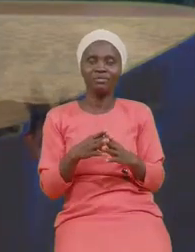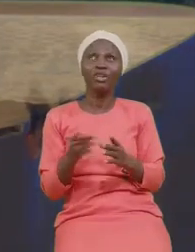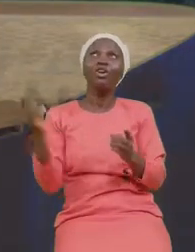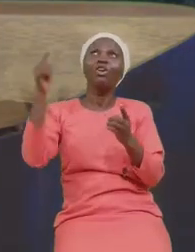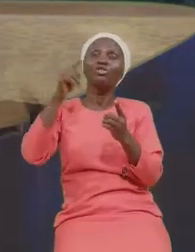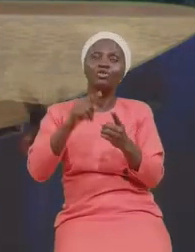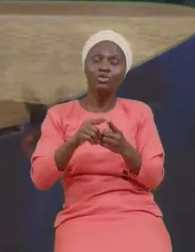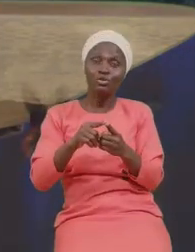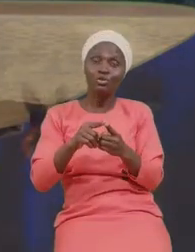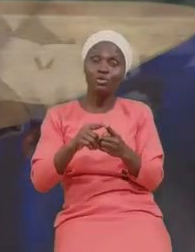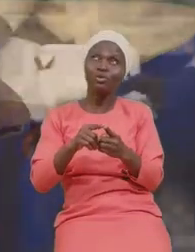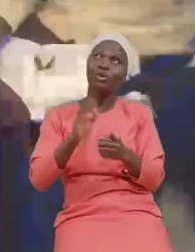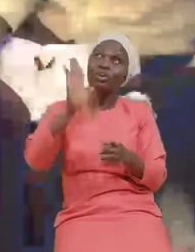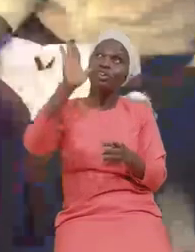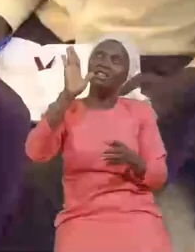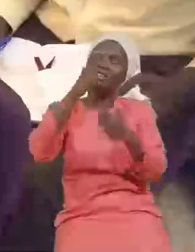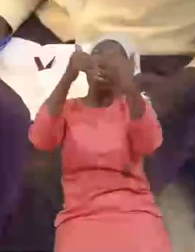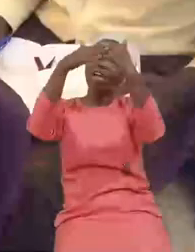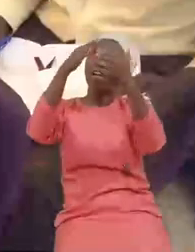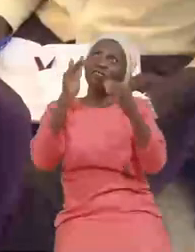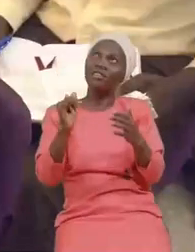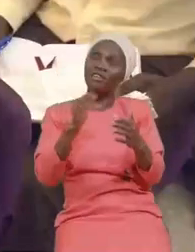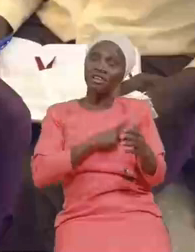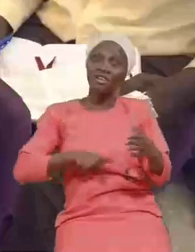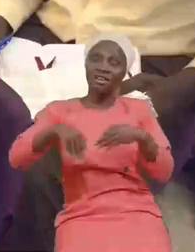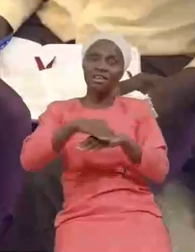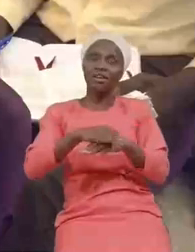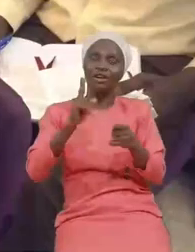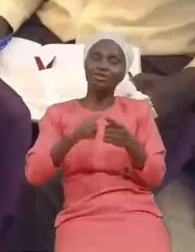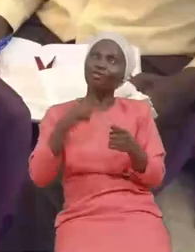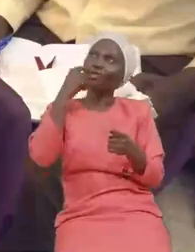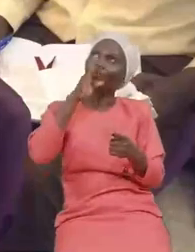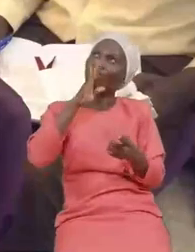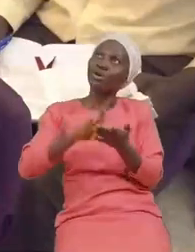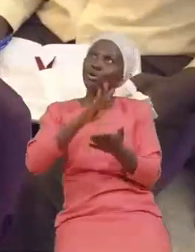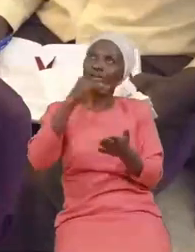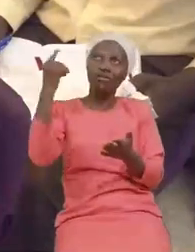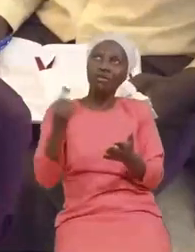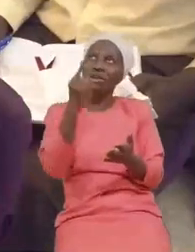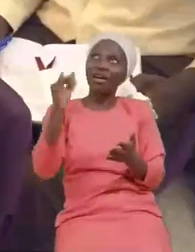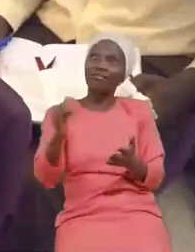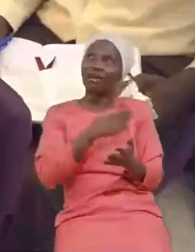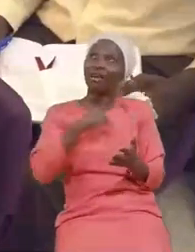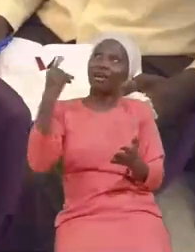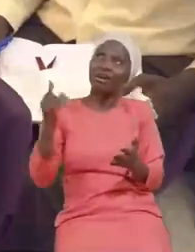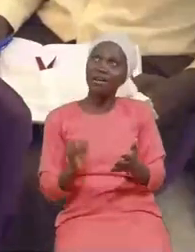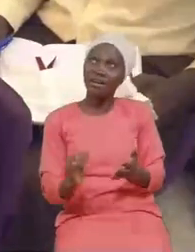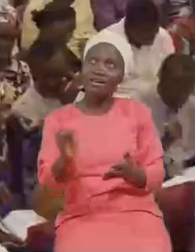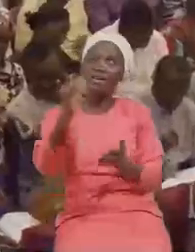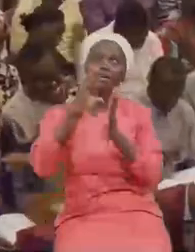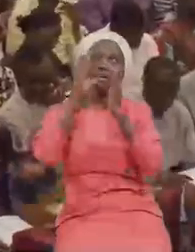pour me faire entrer dans son royaume céleste à lui soit la gloire au Cercle des siècles